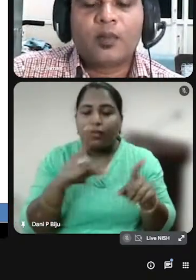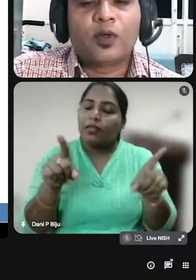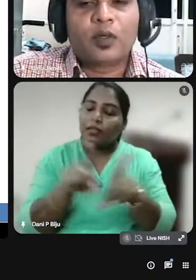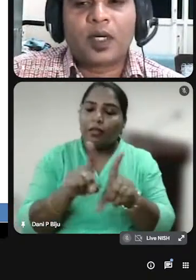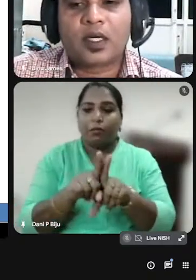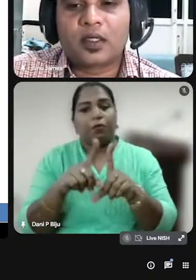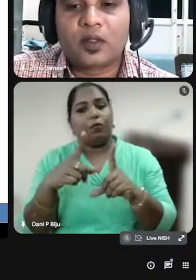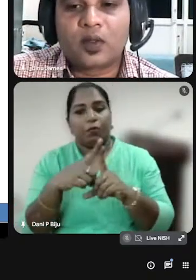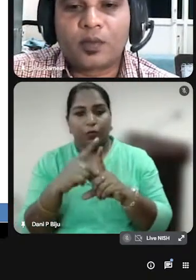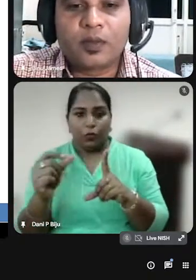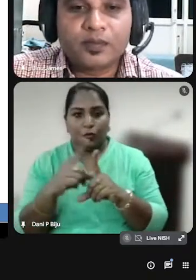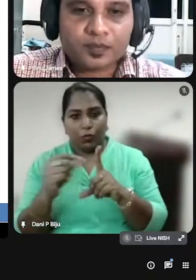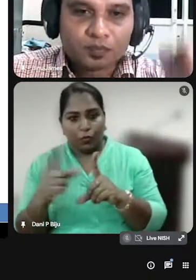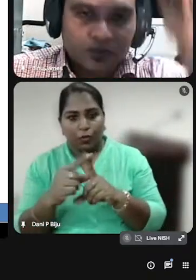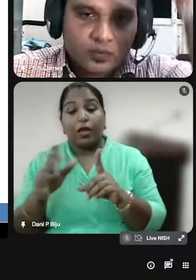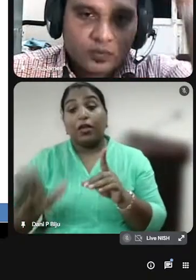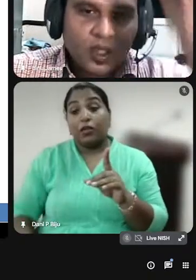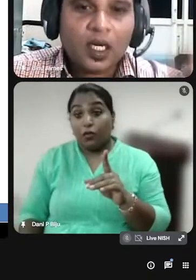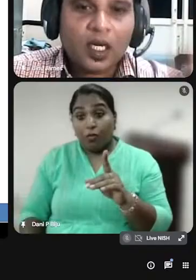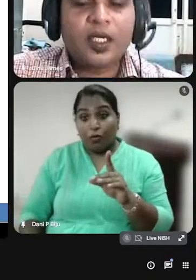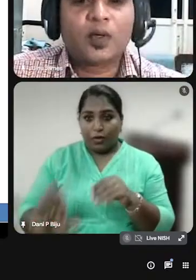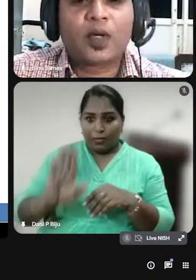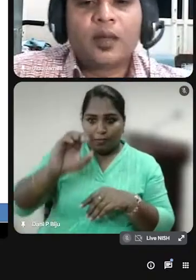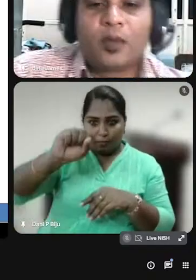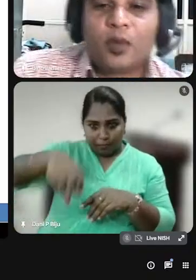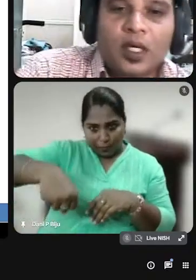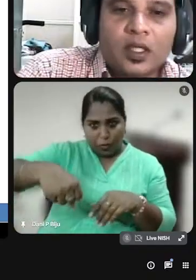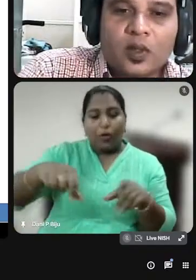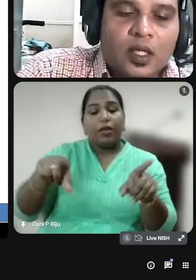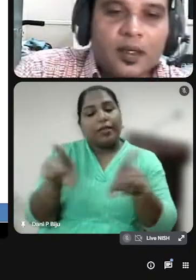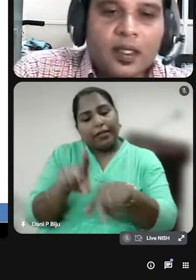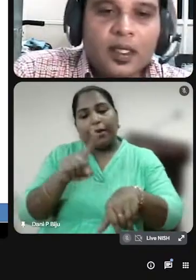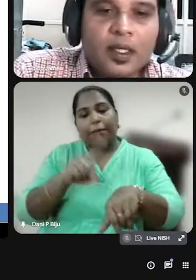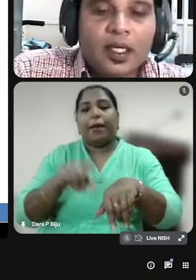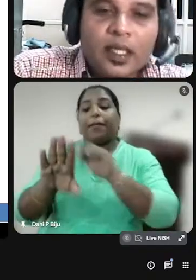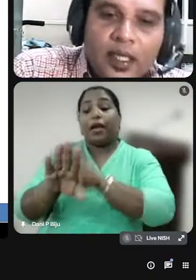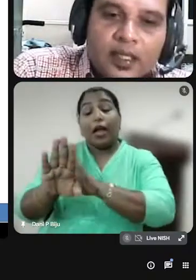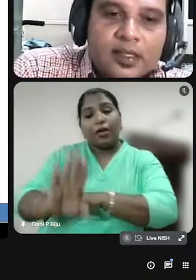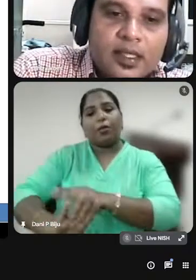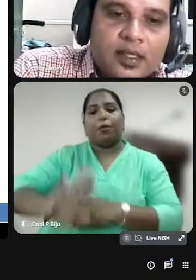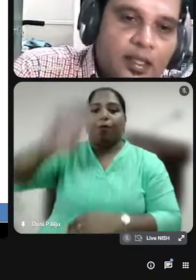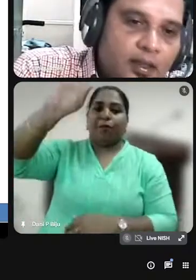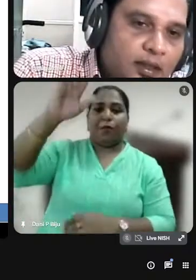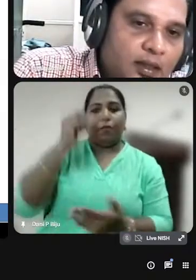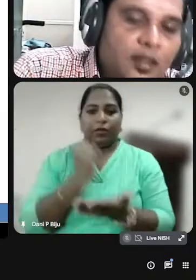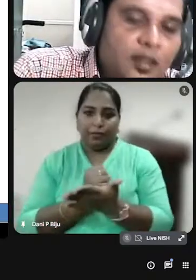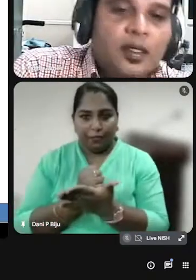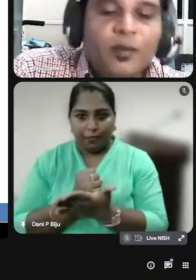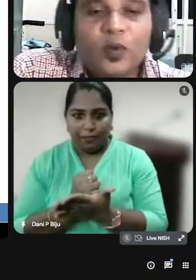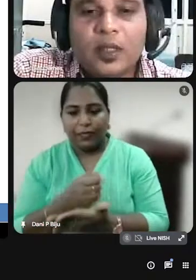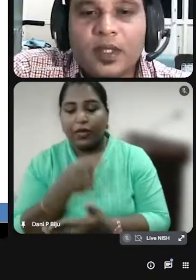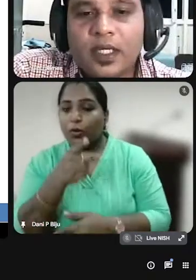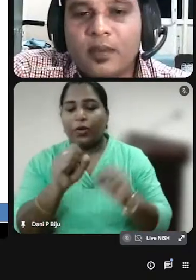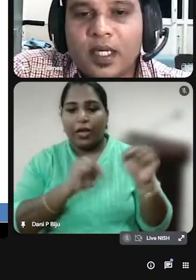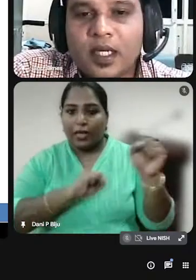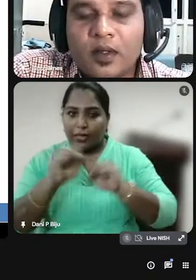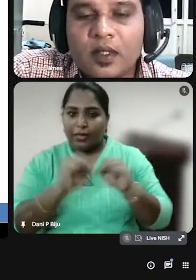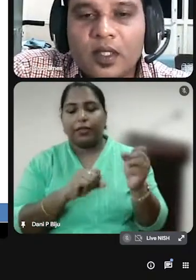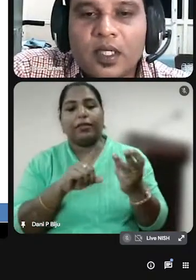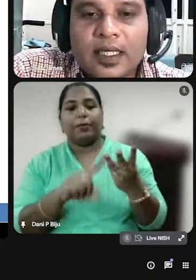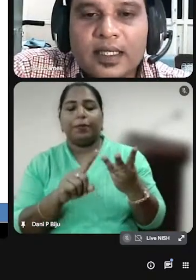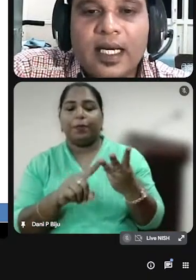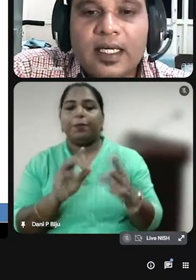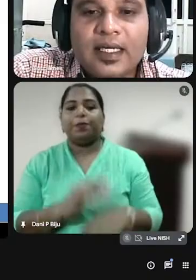തന്നെ മുട്ട് മടക്കുന്നതോടൊപ്പം കൈയും കൂടെ പോവുക എന്നുള്ളതാണ്. ഈ എക്സസൈസ് ആണ് മൂന്നാമതായിട്ട്